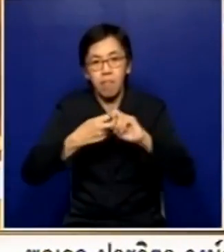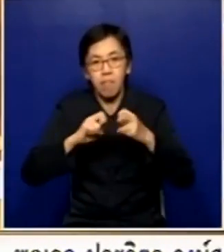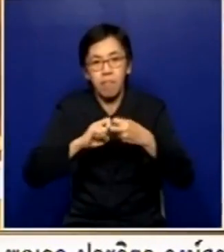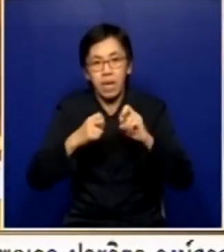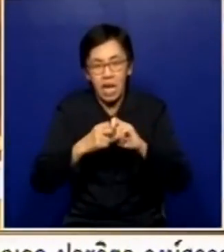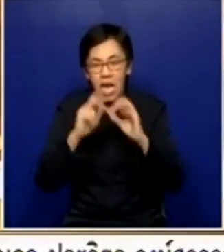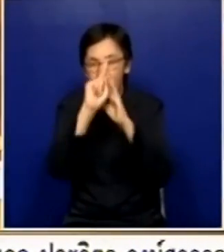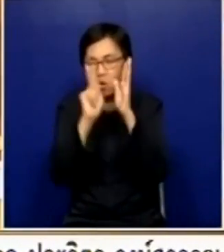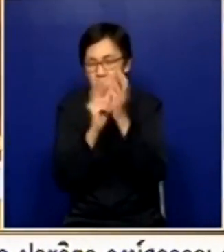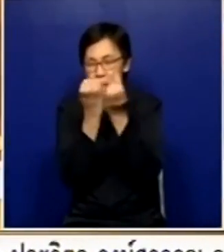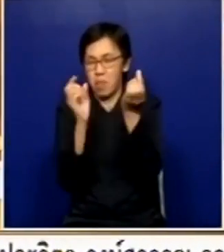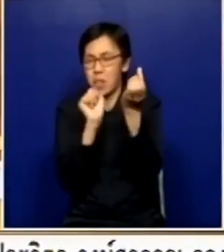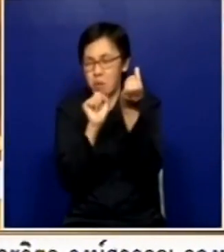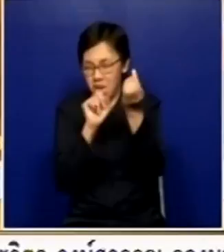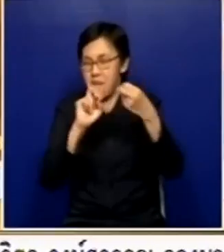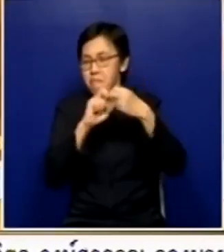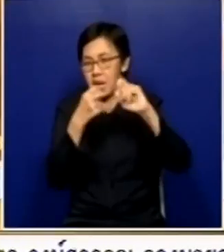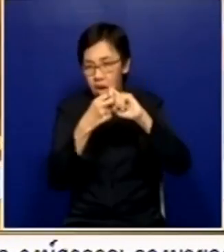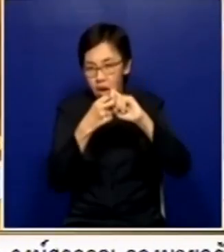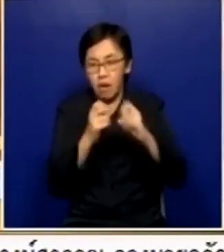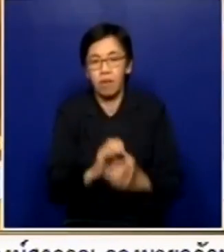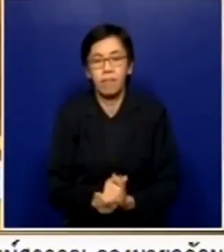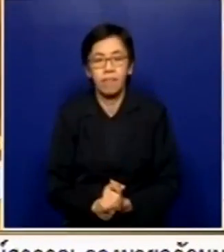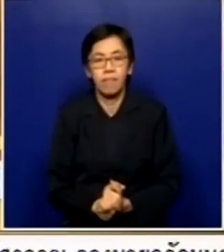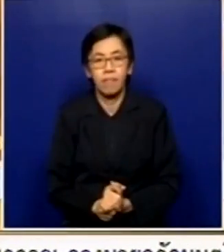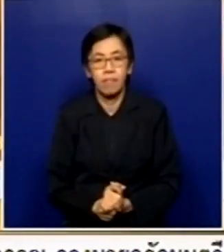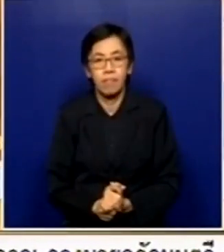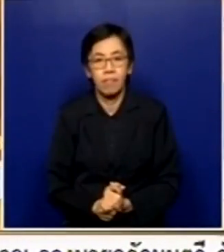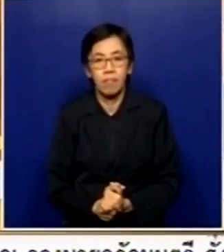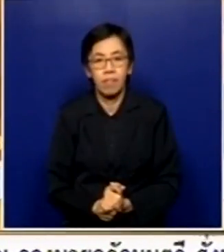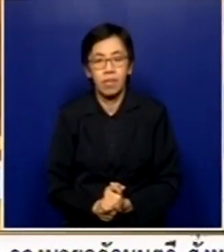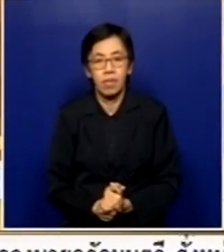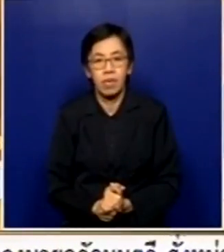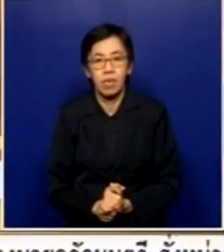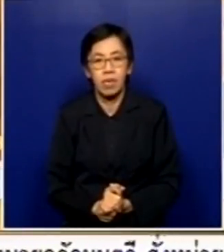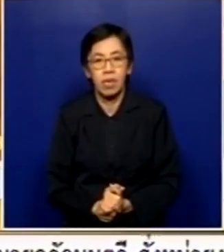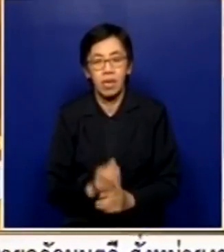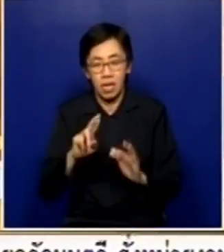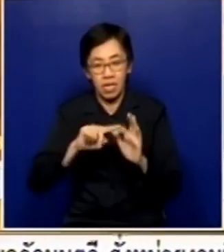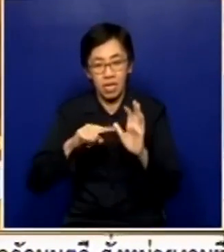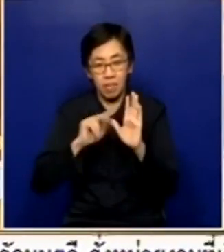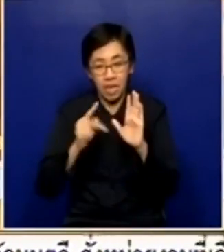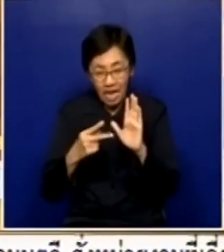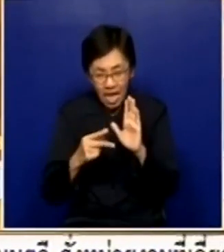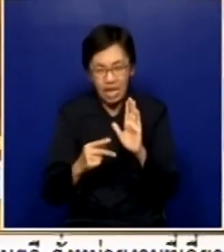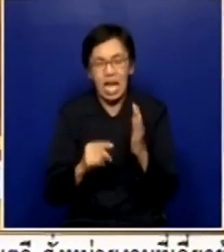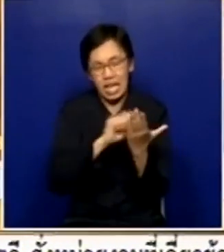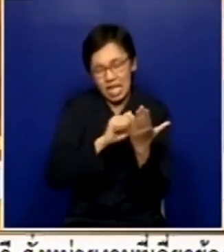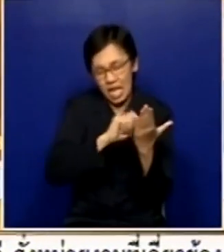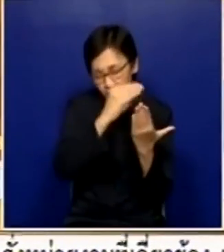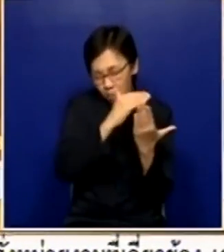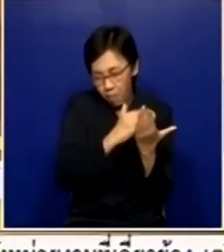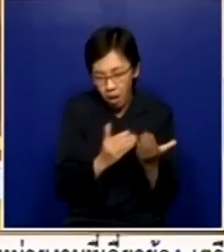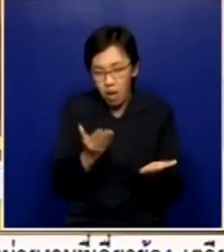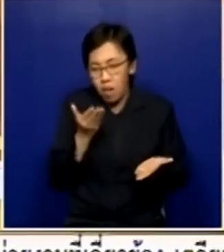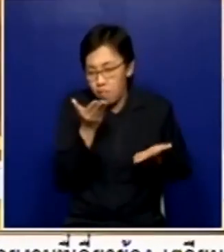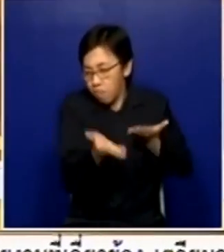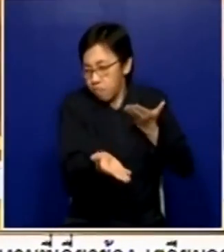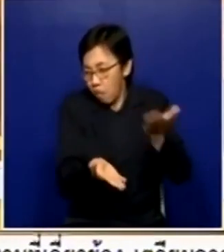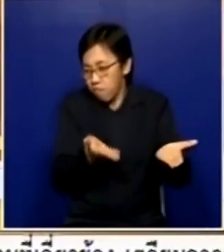รัชธรรมนูญนี่ถึงได้มีร่างแก้ไขมากมายเกิดขึ้น